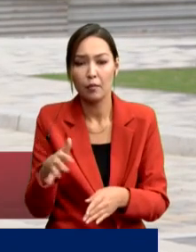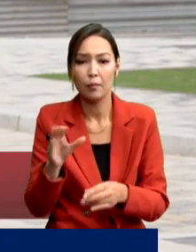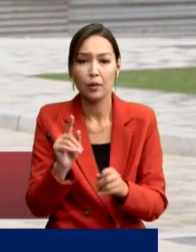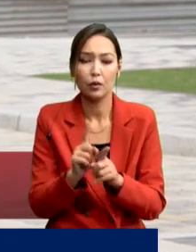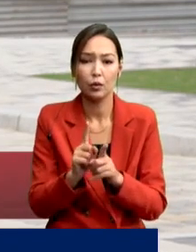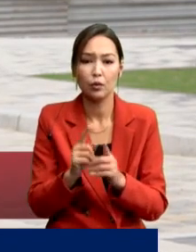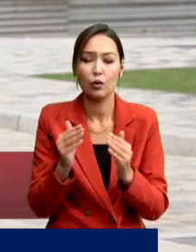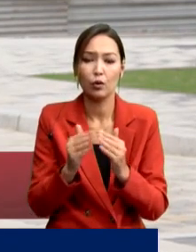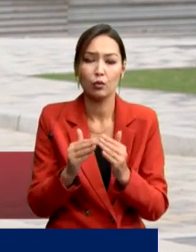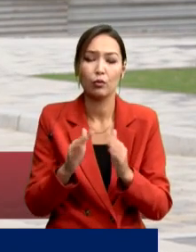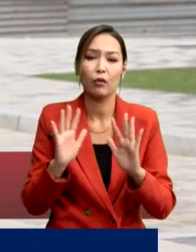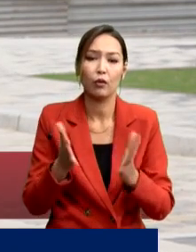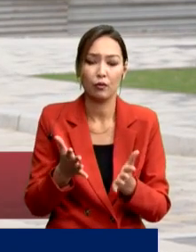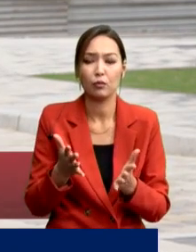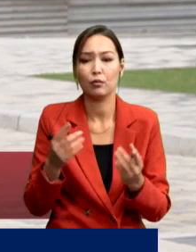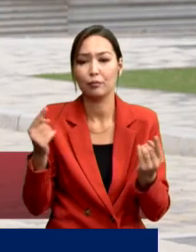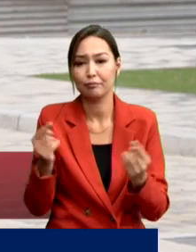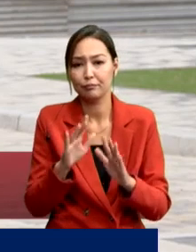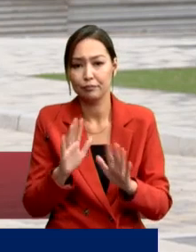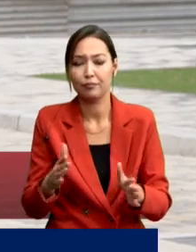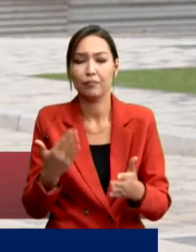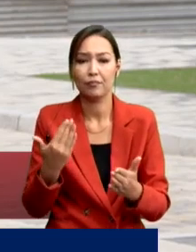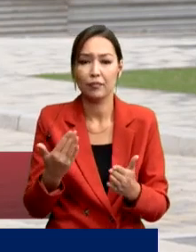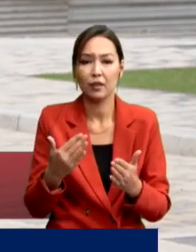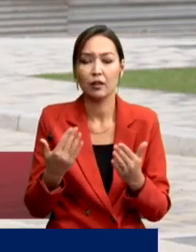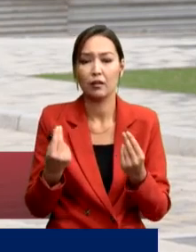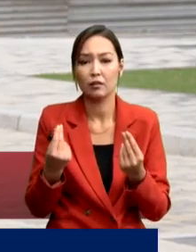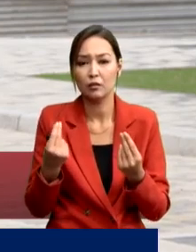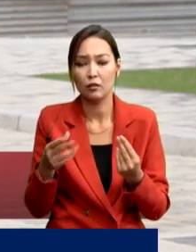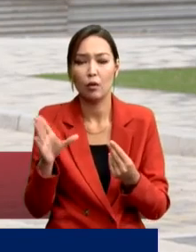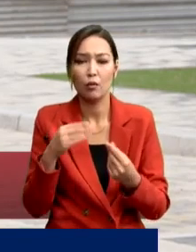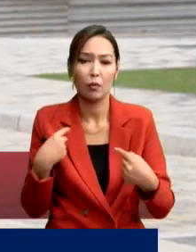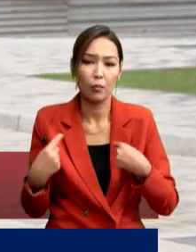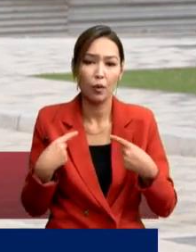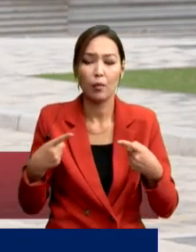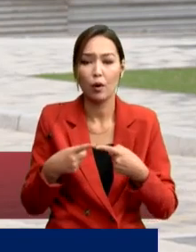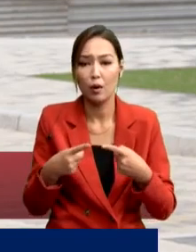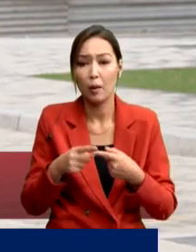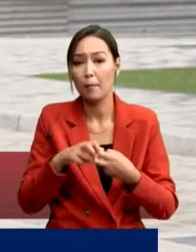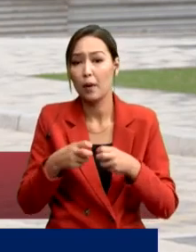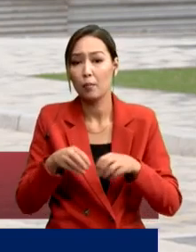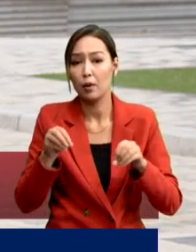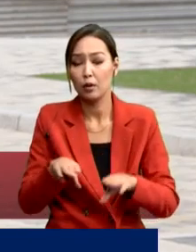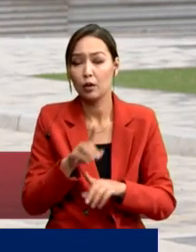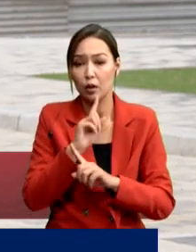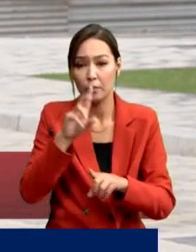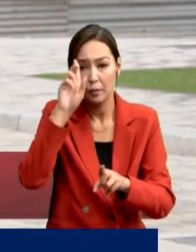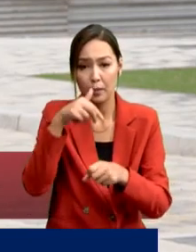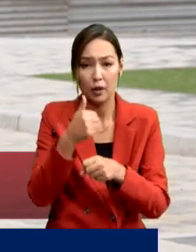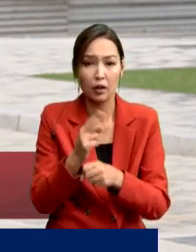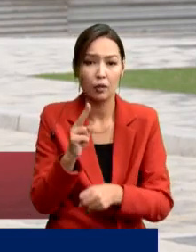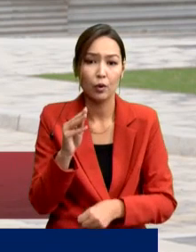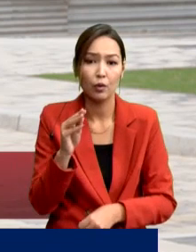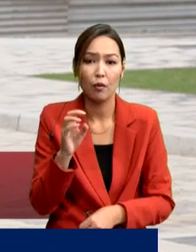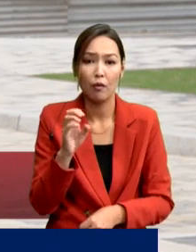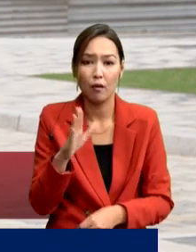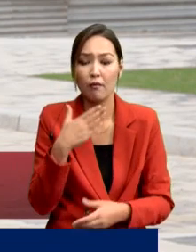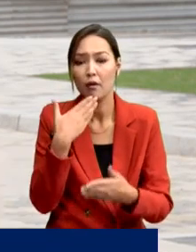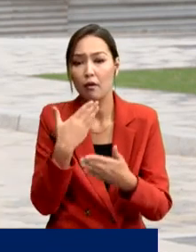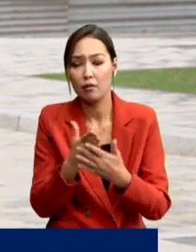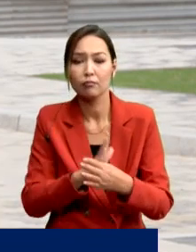жарамсыз болып қалмаса әрине. Пәтерден пәтерге сабылып шаршаған жұрт мәселе шешілмесе, мемлекет басшысы Қасым Жомарт Тоқаевтың